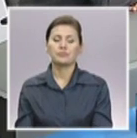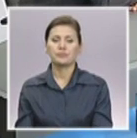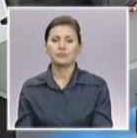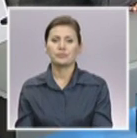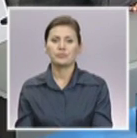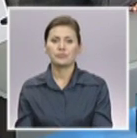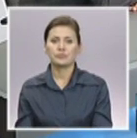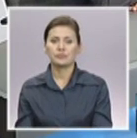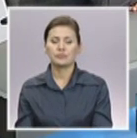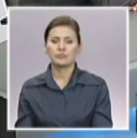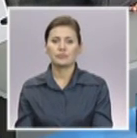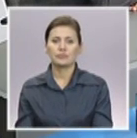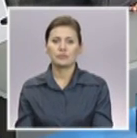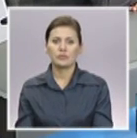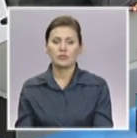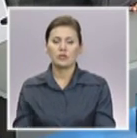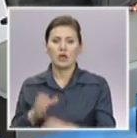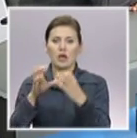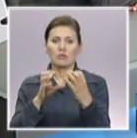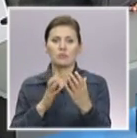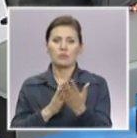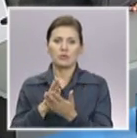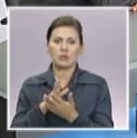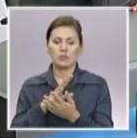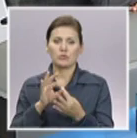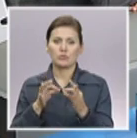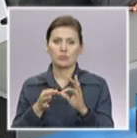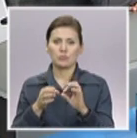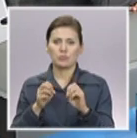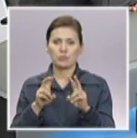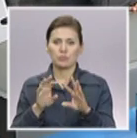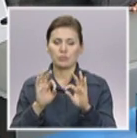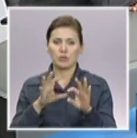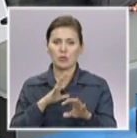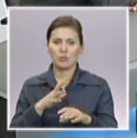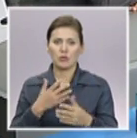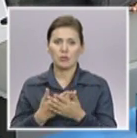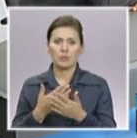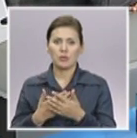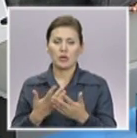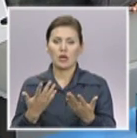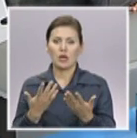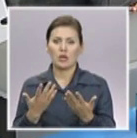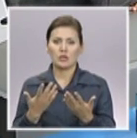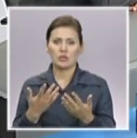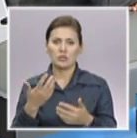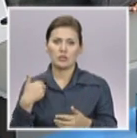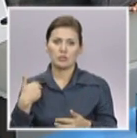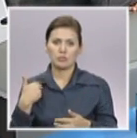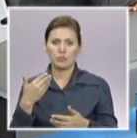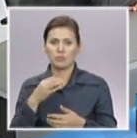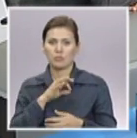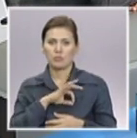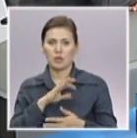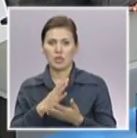Біраз автобустың бағыты өзгерген болатын, соған толығырақ тоқтала кетсеңіз, қаншалықты ықшамдалды, қаншалықты тиімділігі